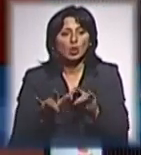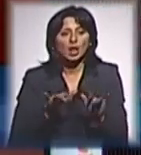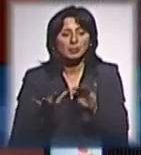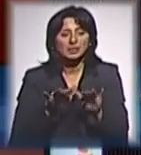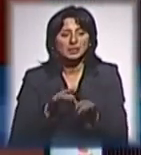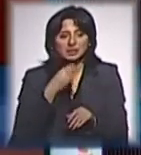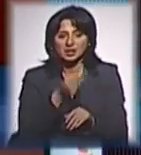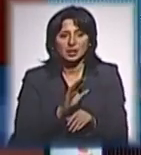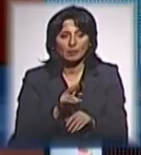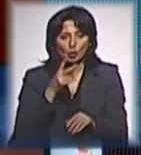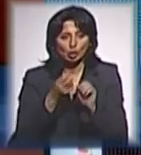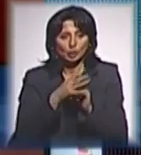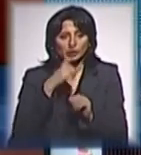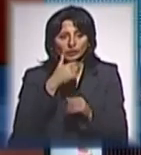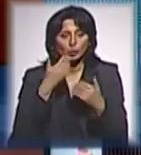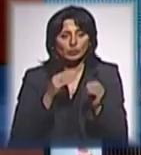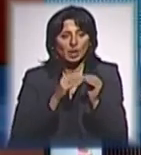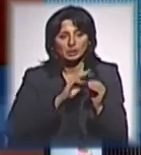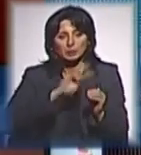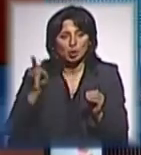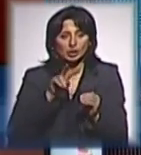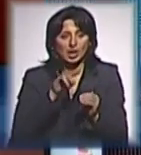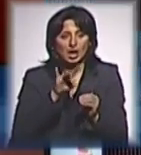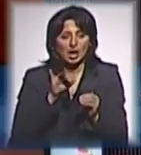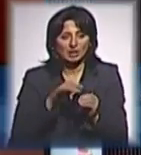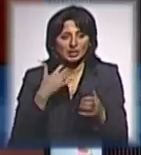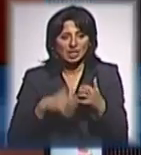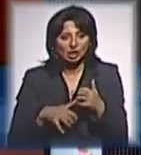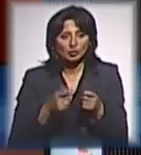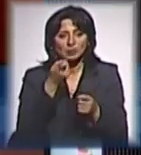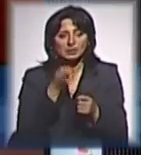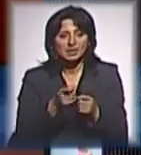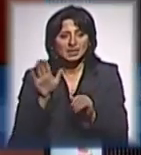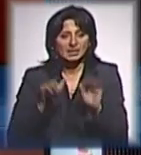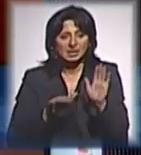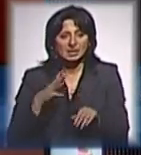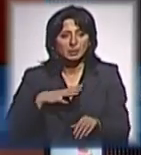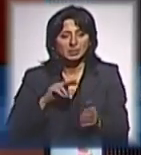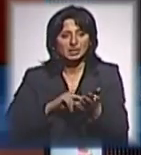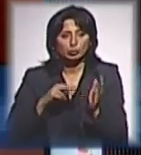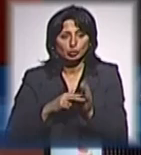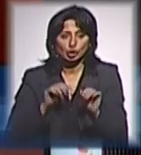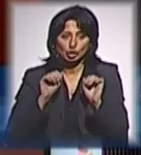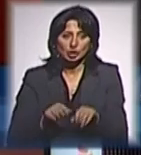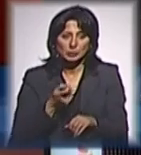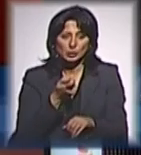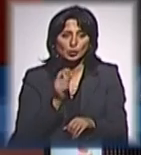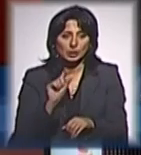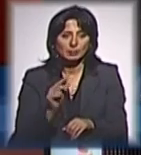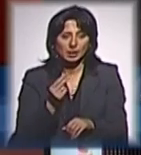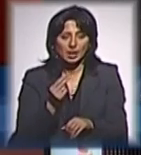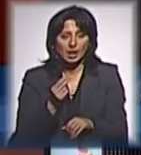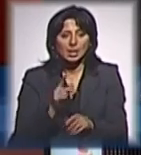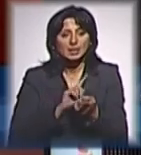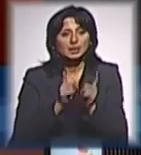მოვახერხეთ 2014 წლის ბიუჯეტში ჩაიდო უკვე 10 მილიონი ლარი საშუალო და მცირე სესხებისათვის თბილისის ბიუჯეტში, შეიძლება ცოტა თანხა არის,